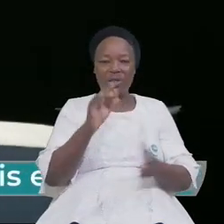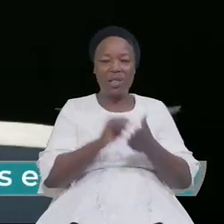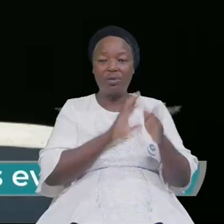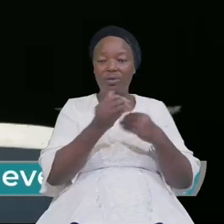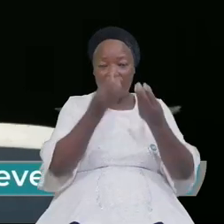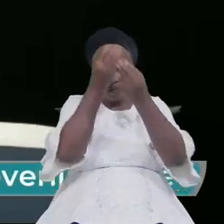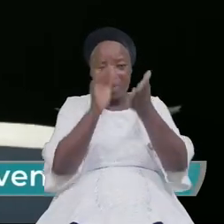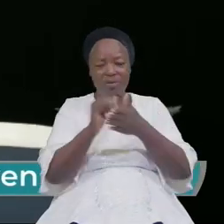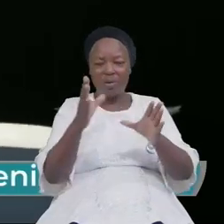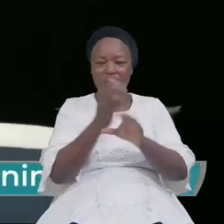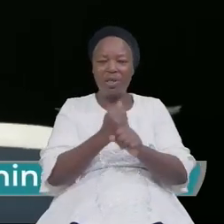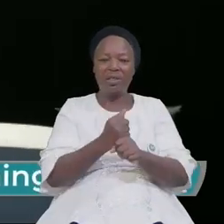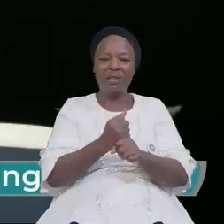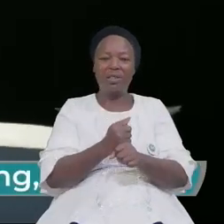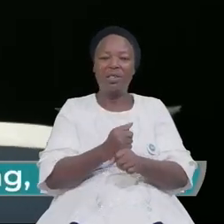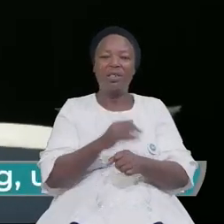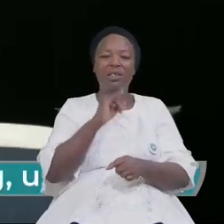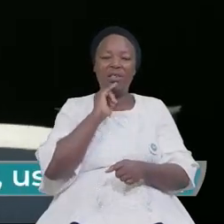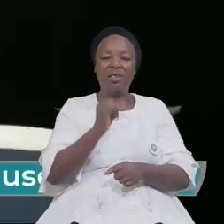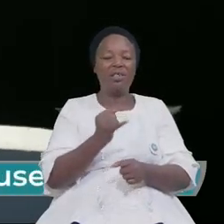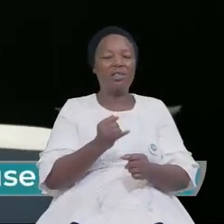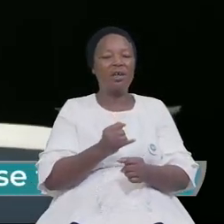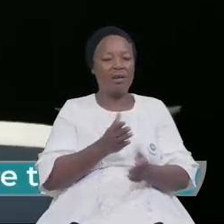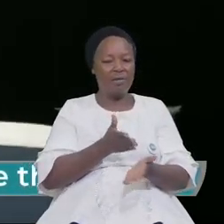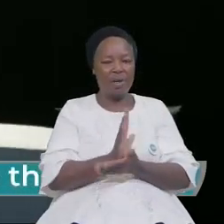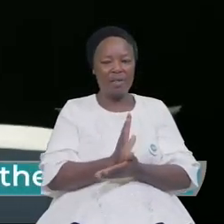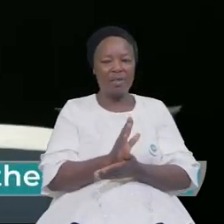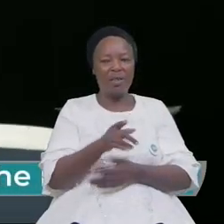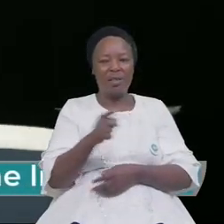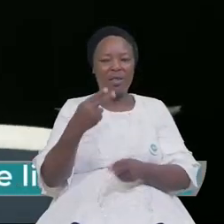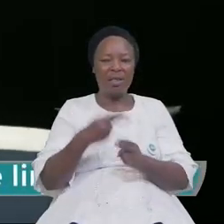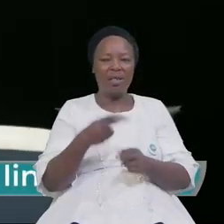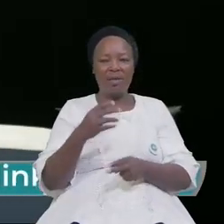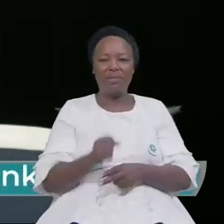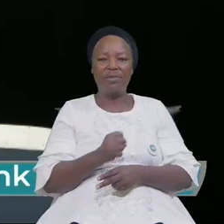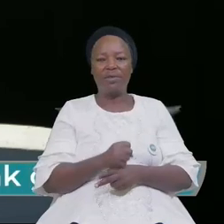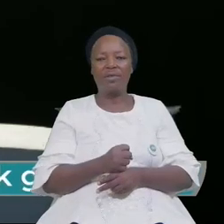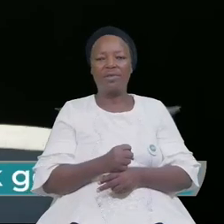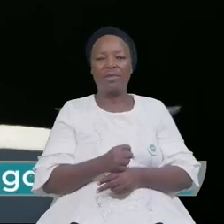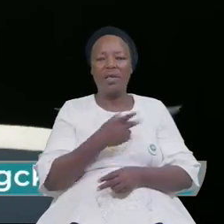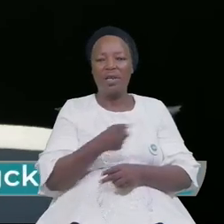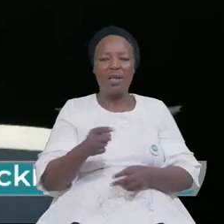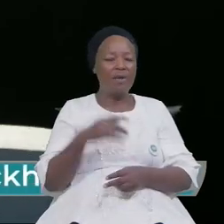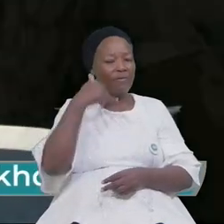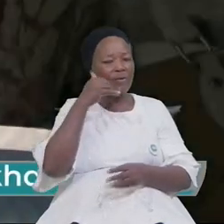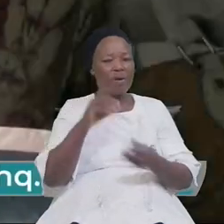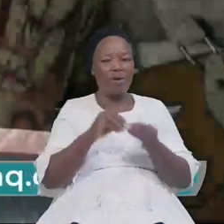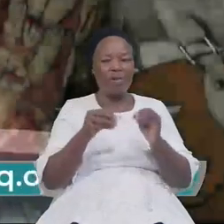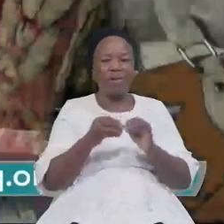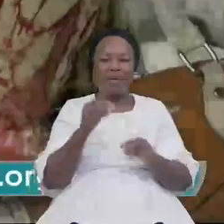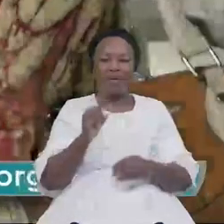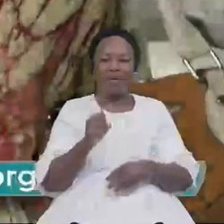priez recevoir les infos des gens. Écrivez leur nom lisiblement, le numéro